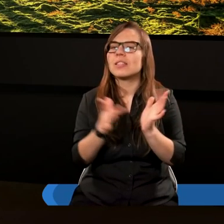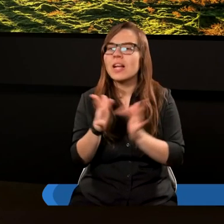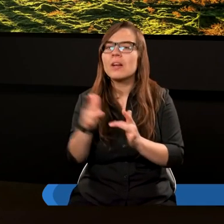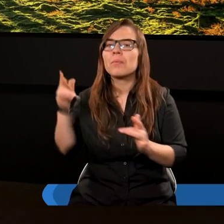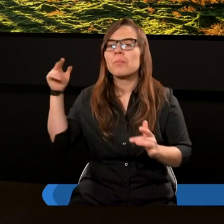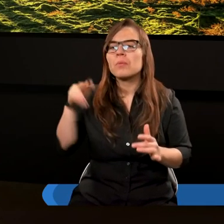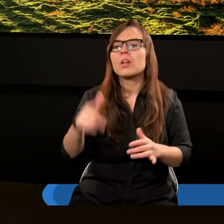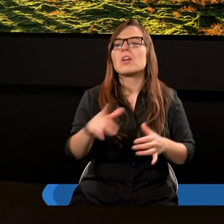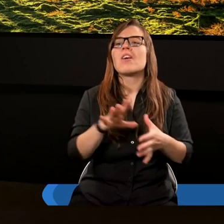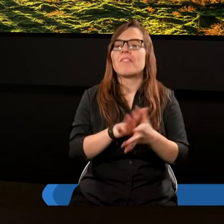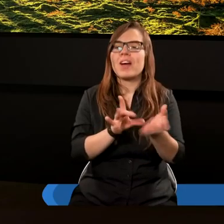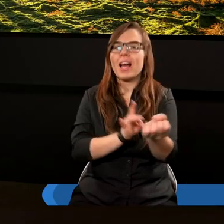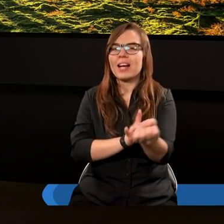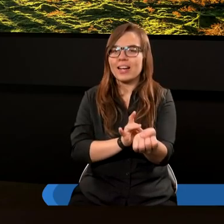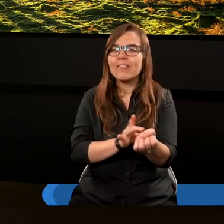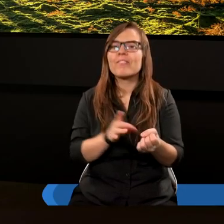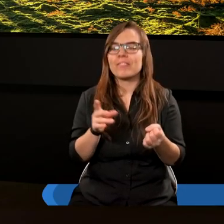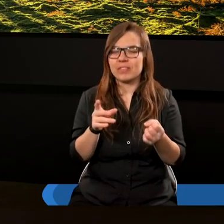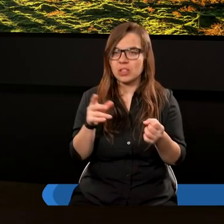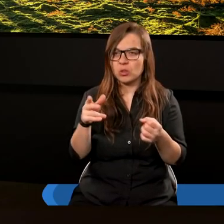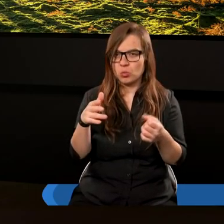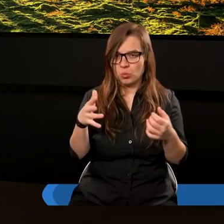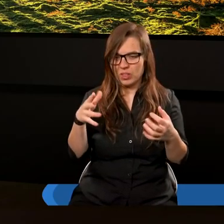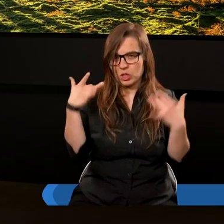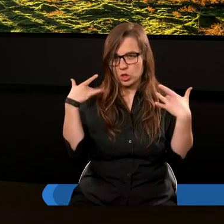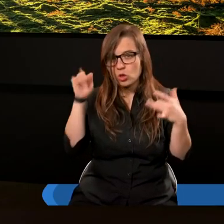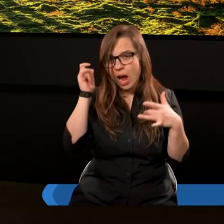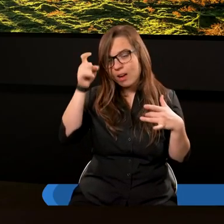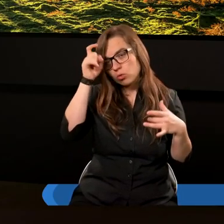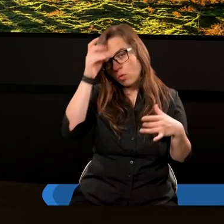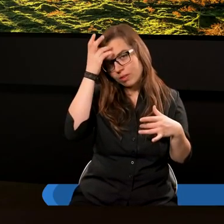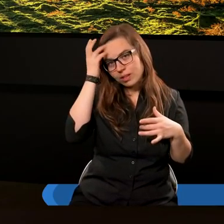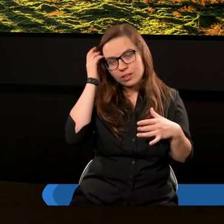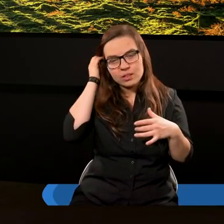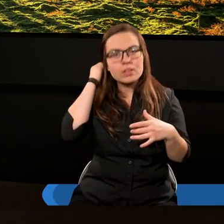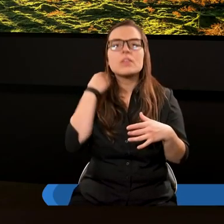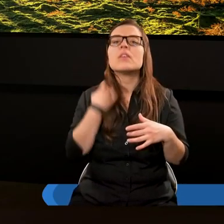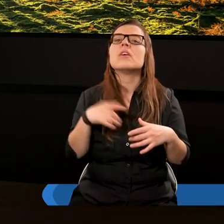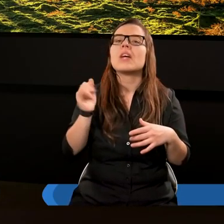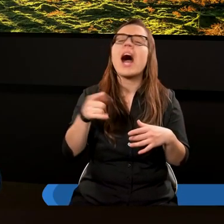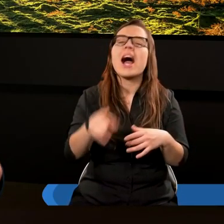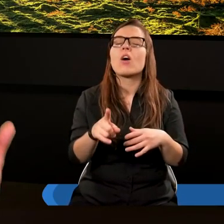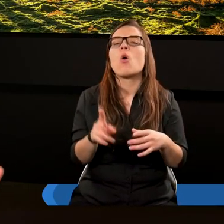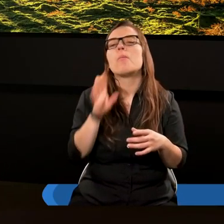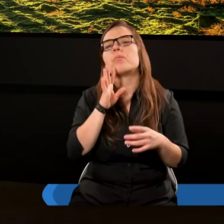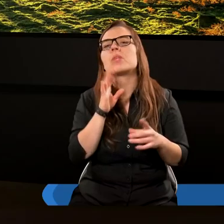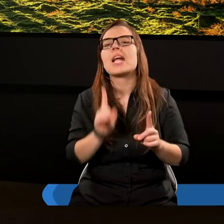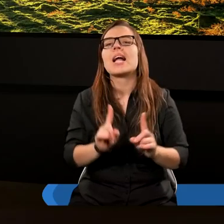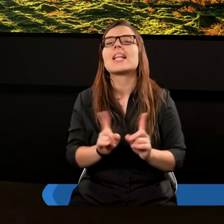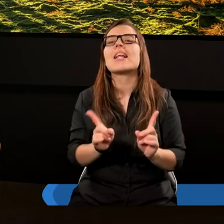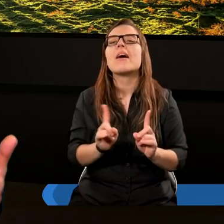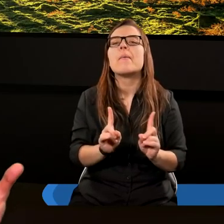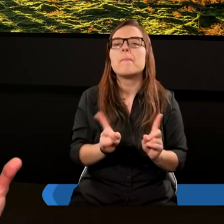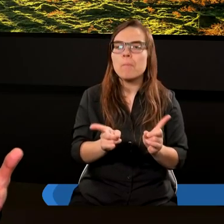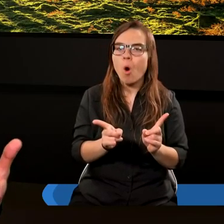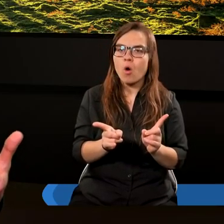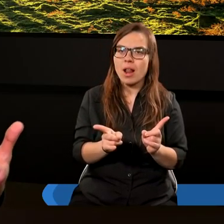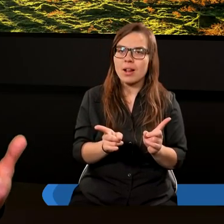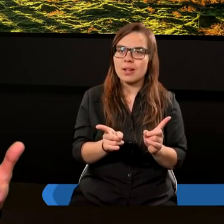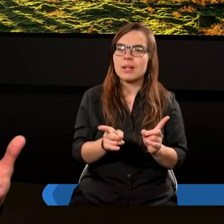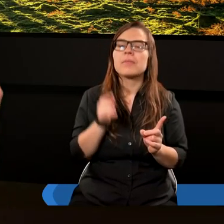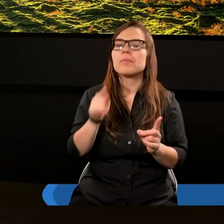tej szacie umoczonej we krwi z tym mnieczem, ja to odnoszę jako po prostu symbol, nie literalne wypełnienie tego, ale to,